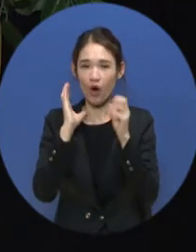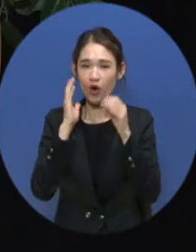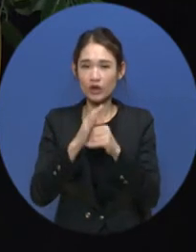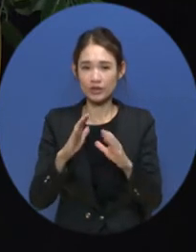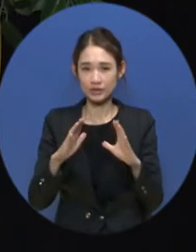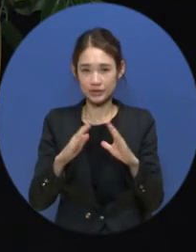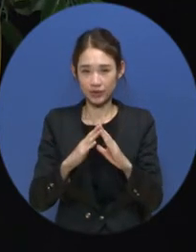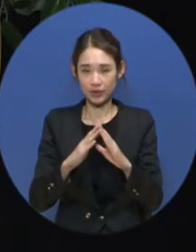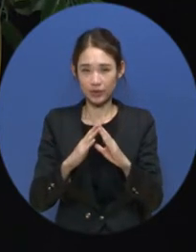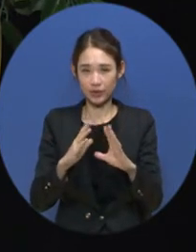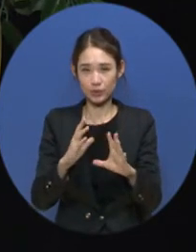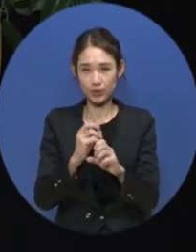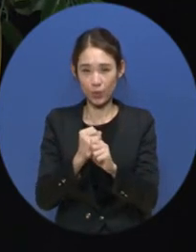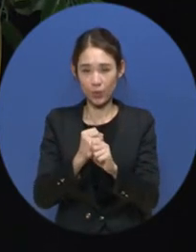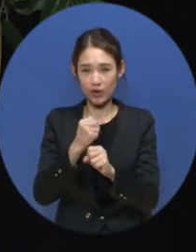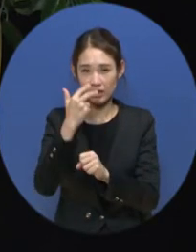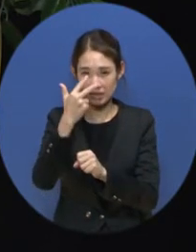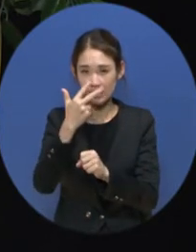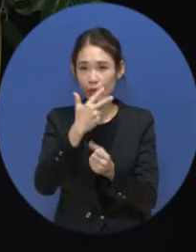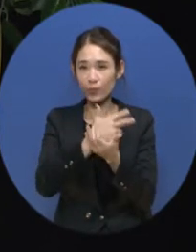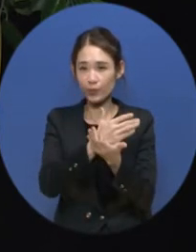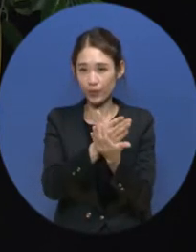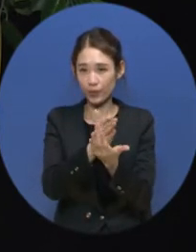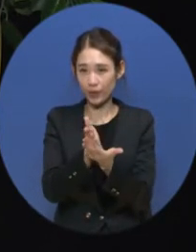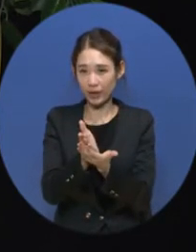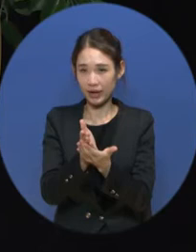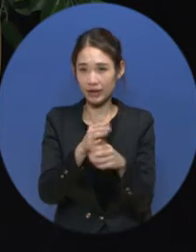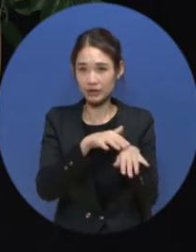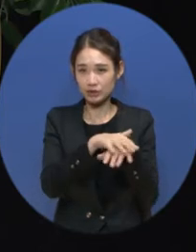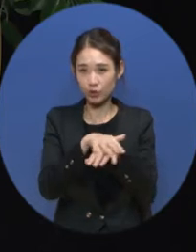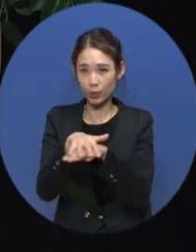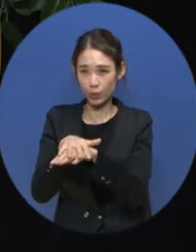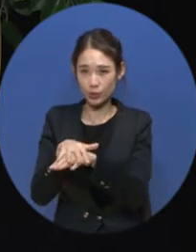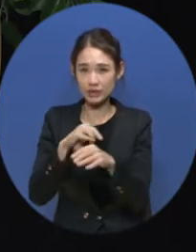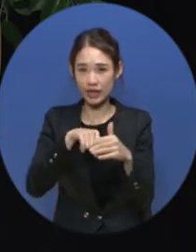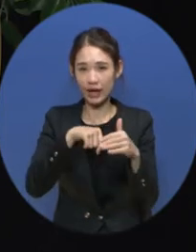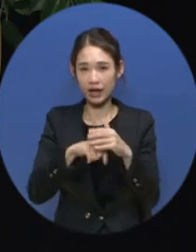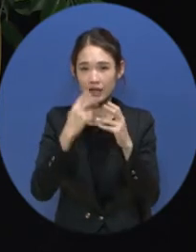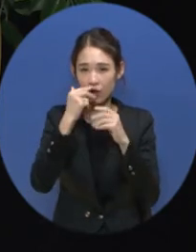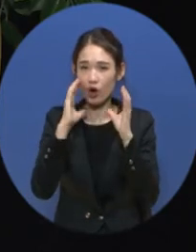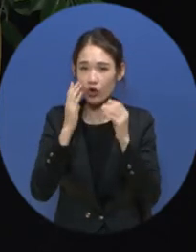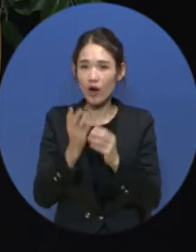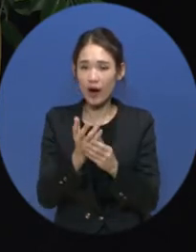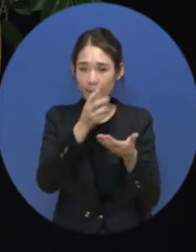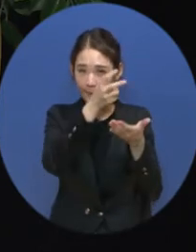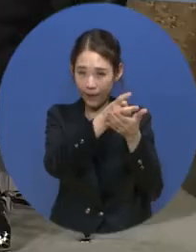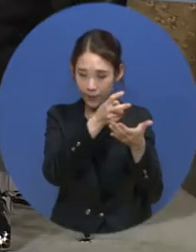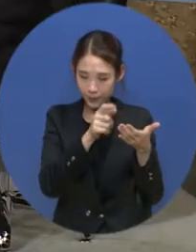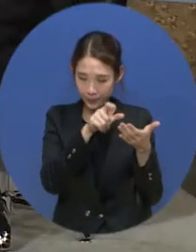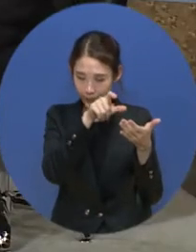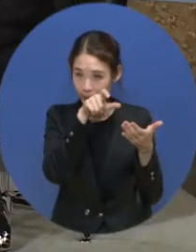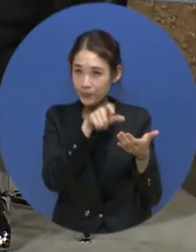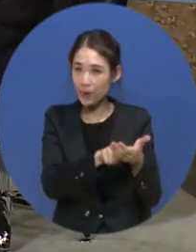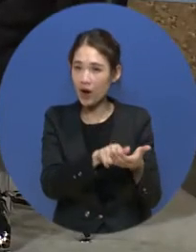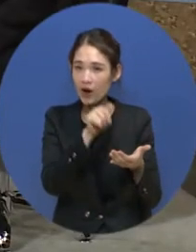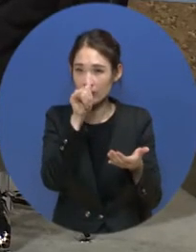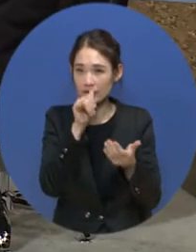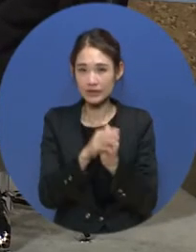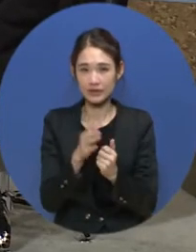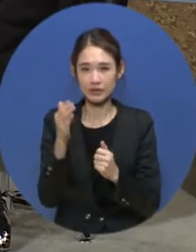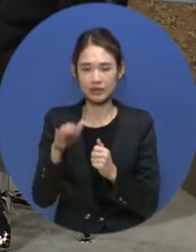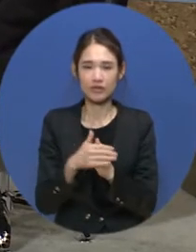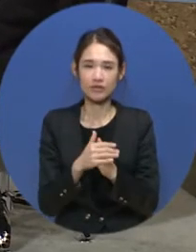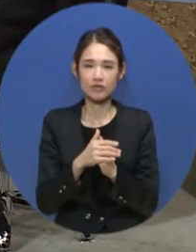그래서 일곱 개의 조직이 그 우리 영유아 보육법상 명명이 네. 되어 있어요. 근데 이제 사실